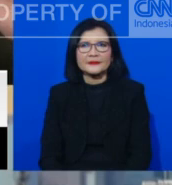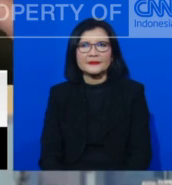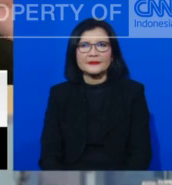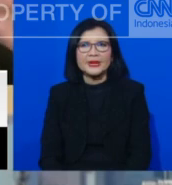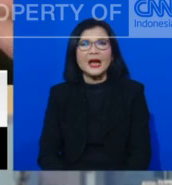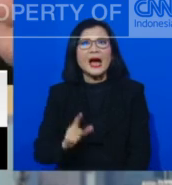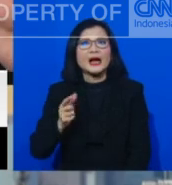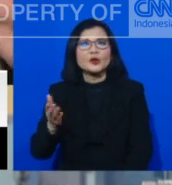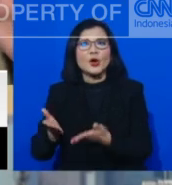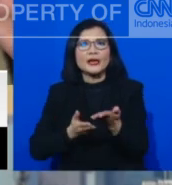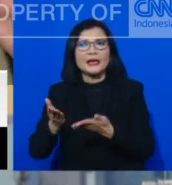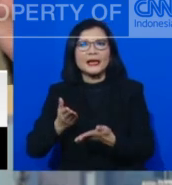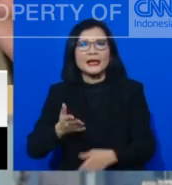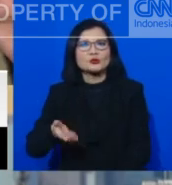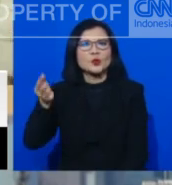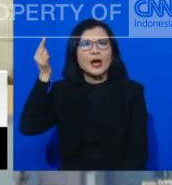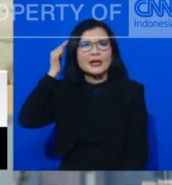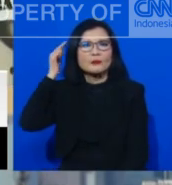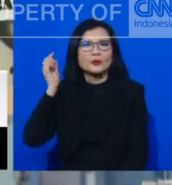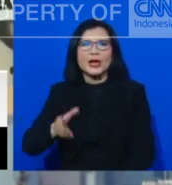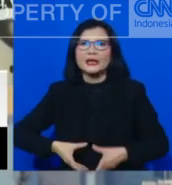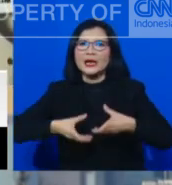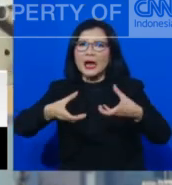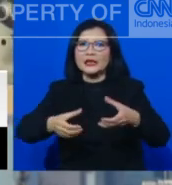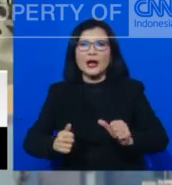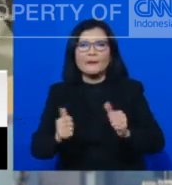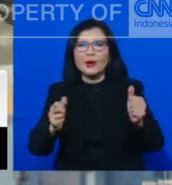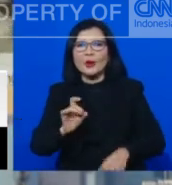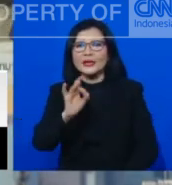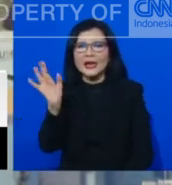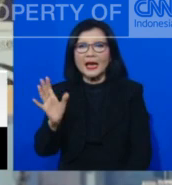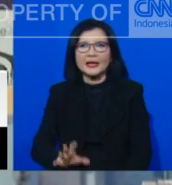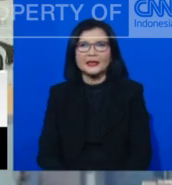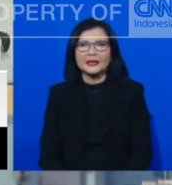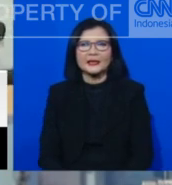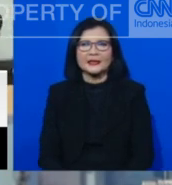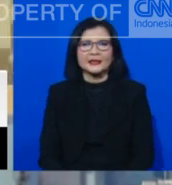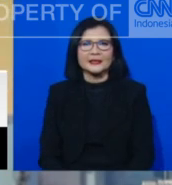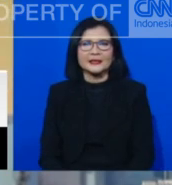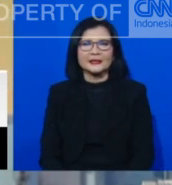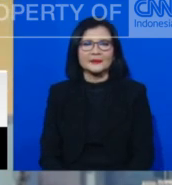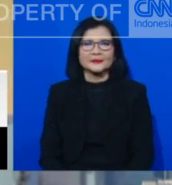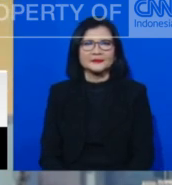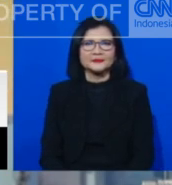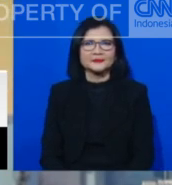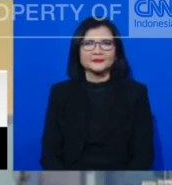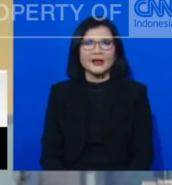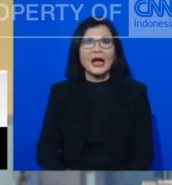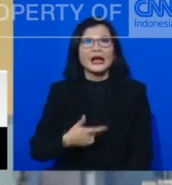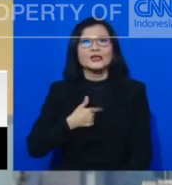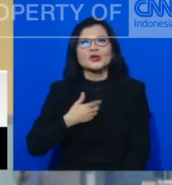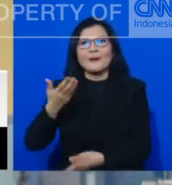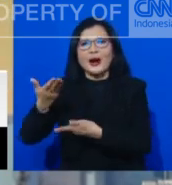restorasi rambut dan juga hadiah mewah lainnya Oke ini kayaknya nggak cuma gantinya doang nih Yang pengen kita juga pengen yang mendapat body bag dari